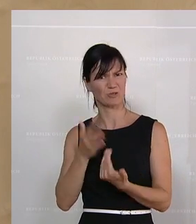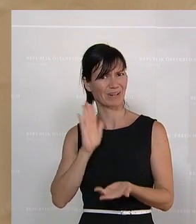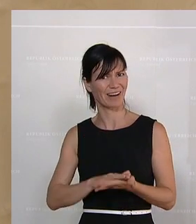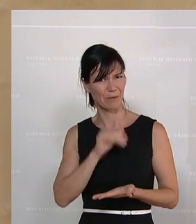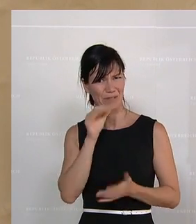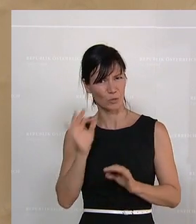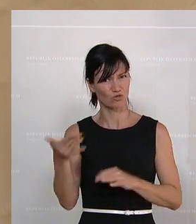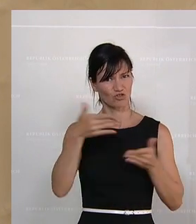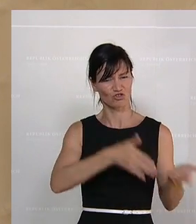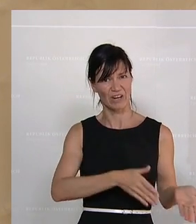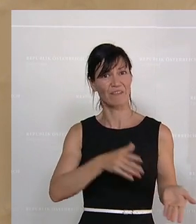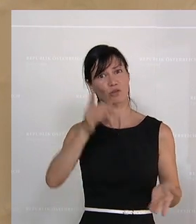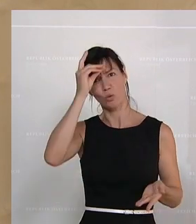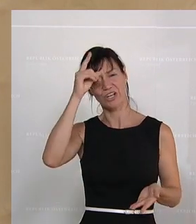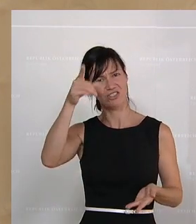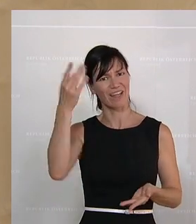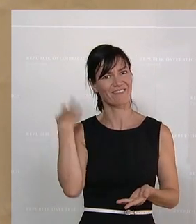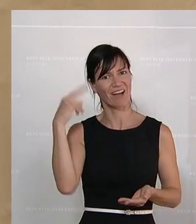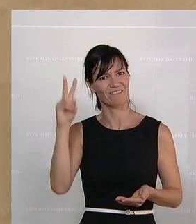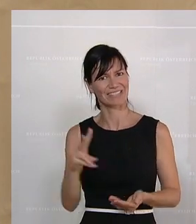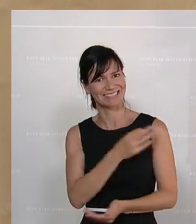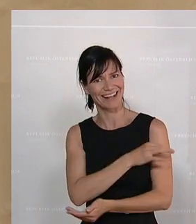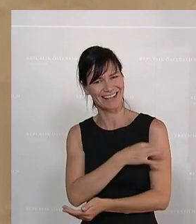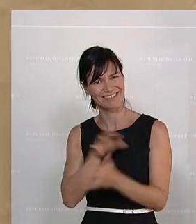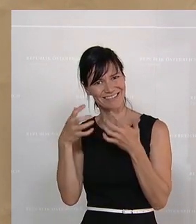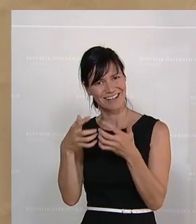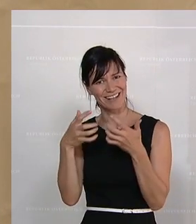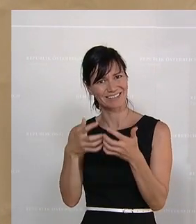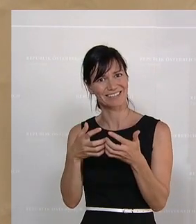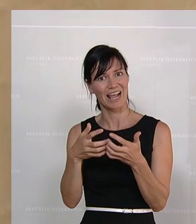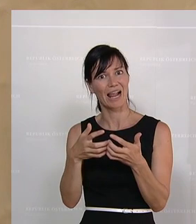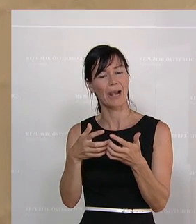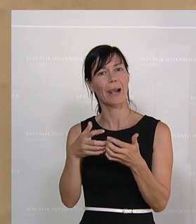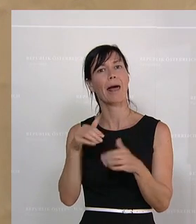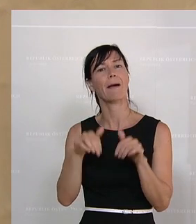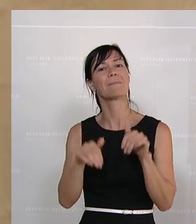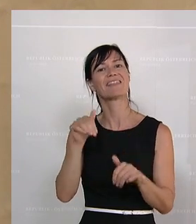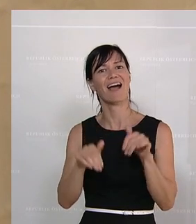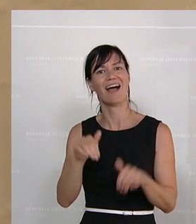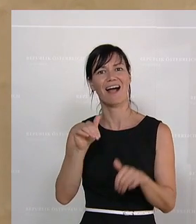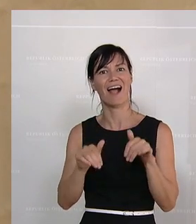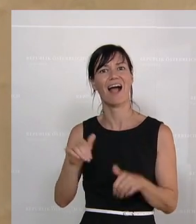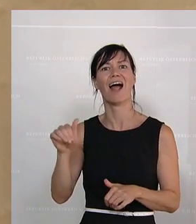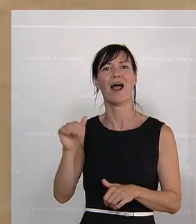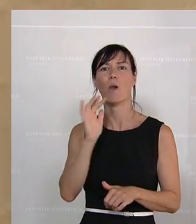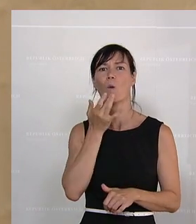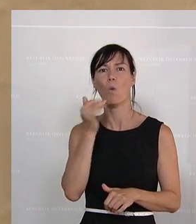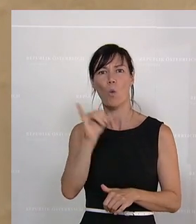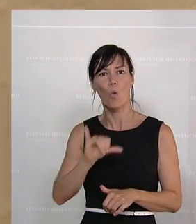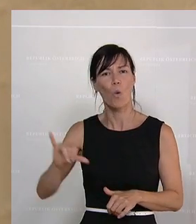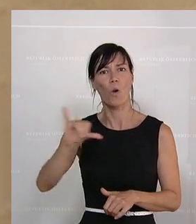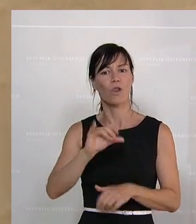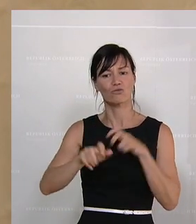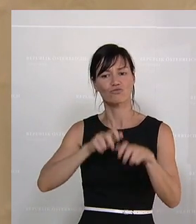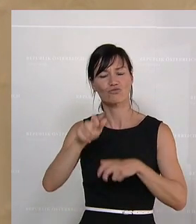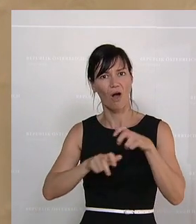erwähnt dass das beispiel deutschland war letztlich die mineralien steuersenkung dazu geführt hat dass der steuerzahler die steuerzahlerin